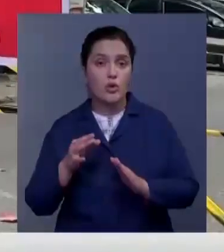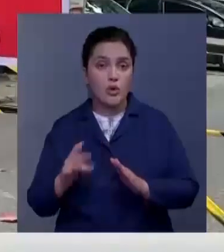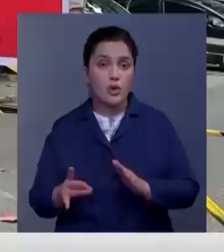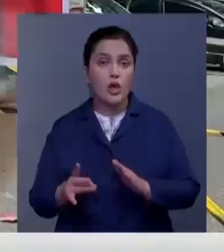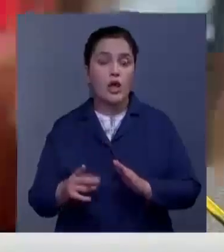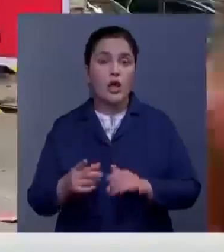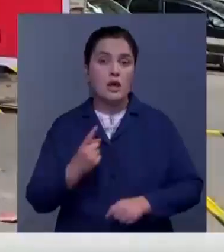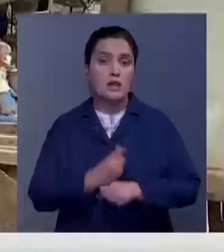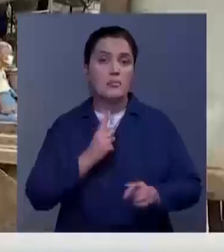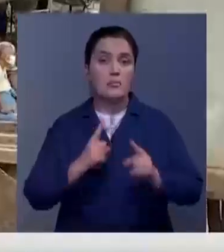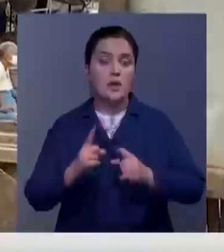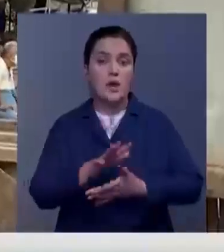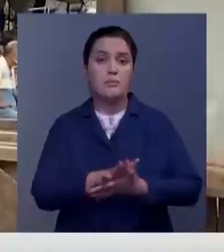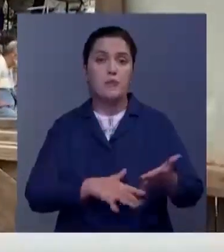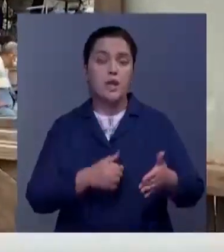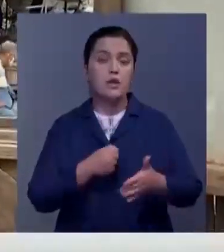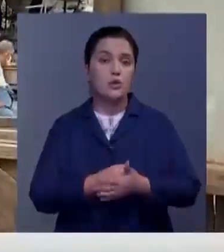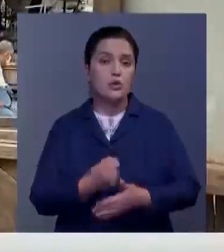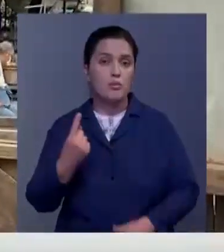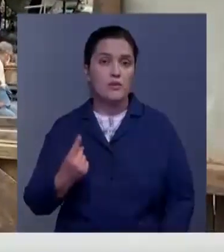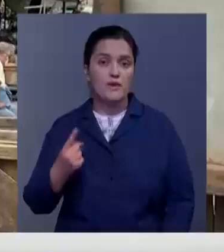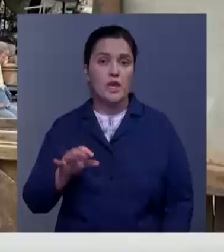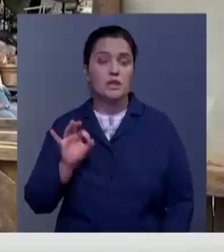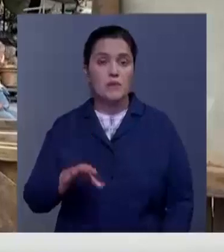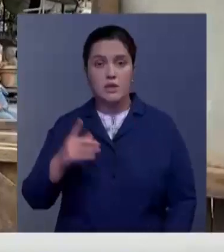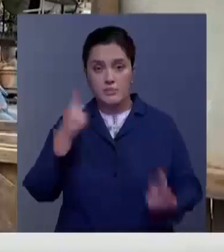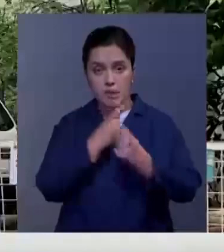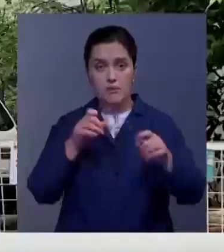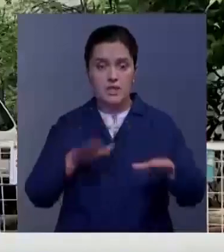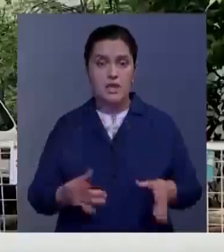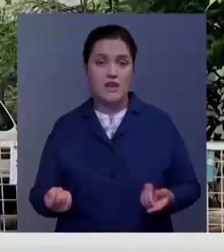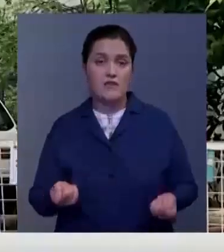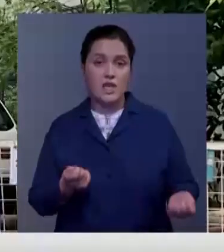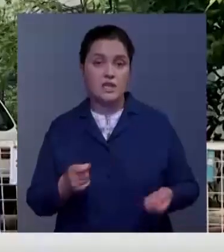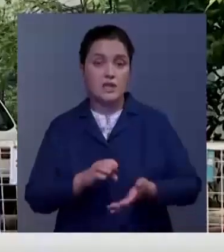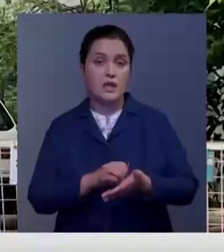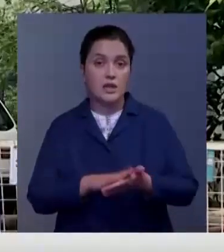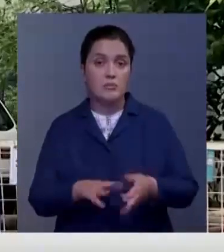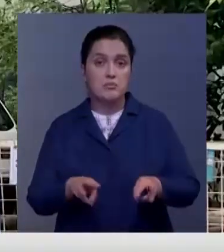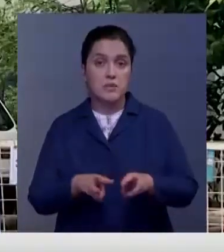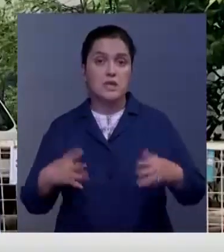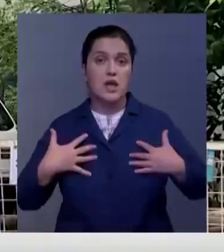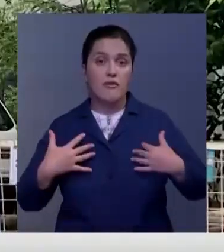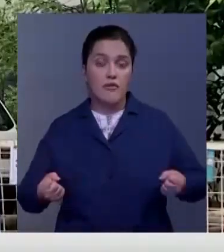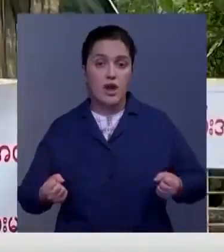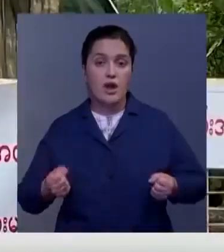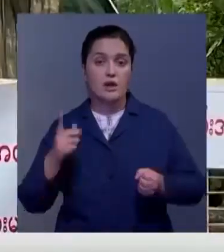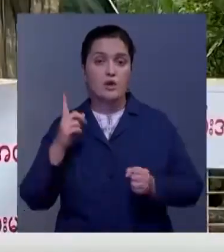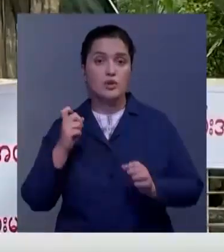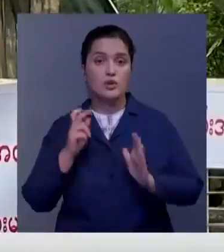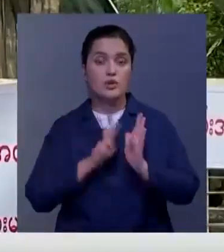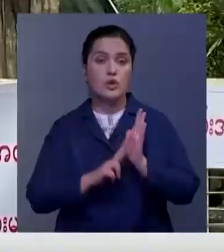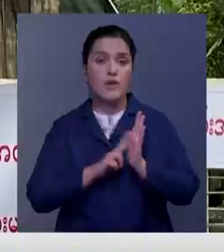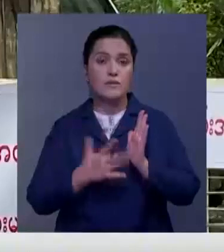страны. Ограничения на передвижение продлятся до 1 октября, сообщили местные власти. Согласно данным Минздрава страны,